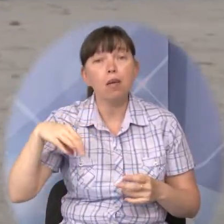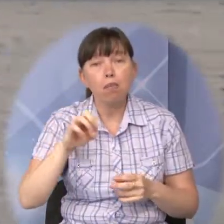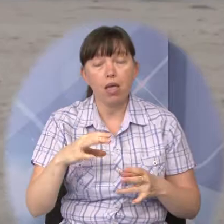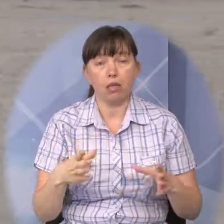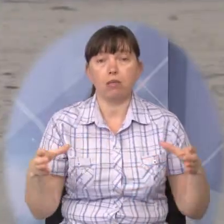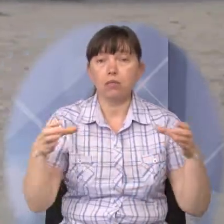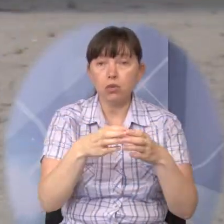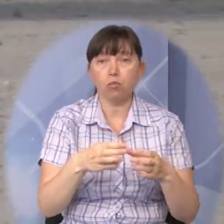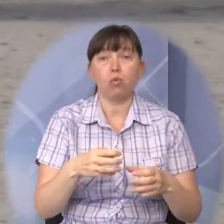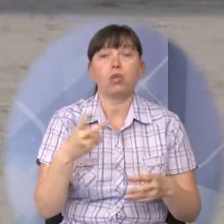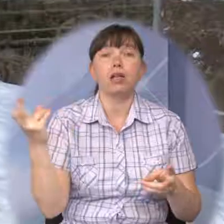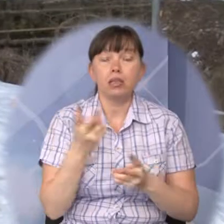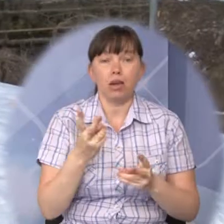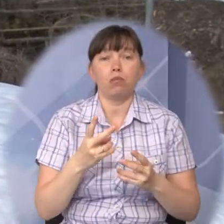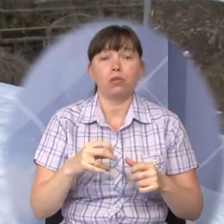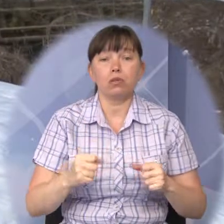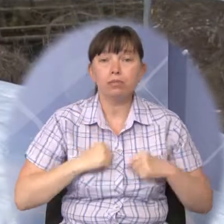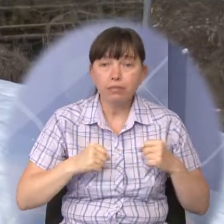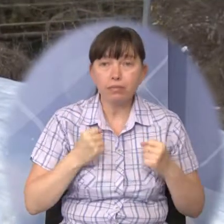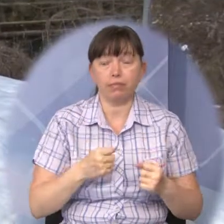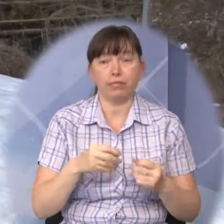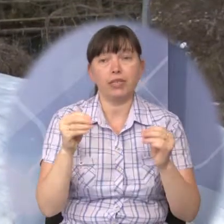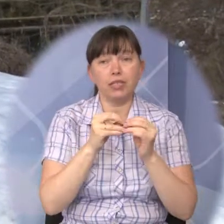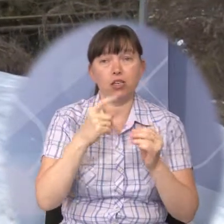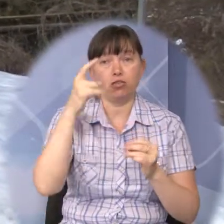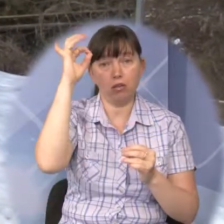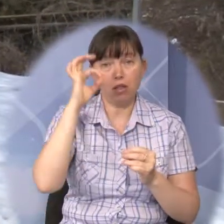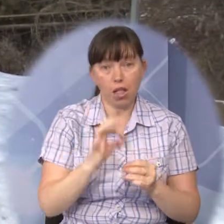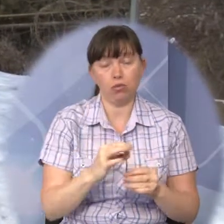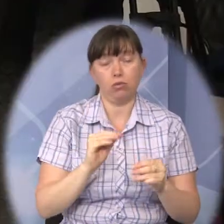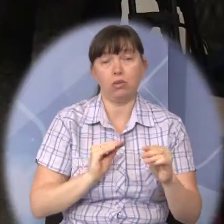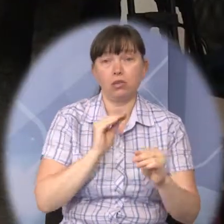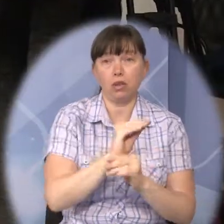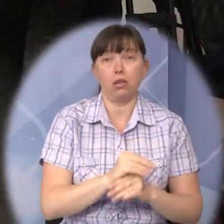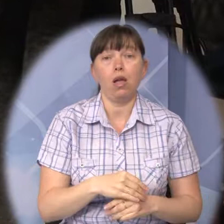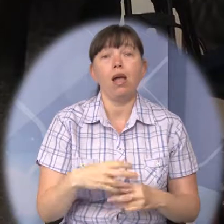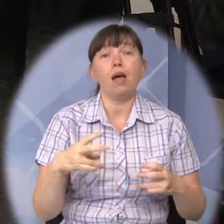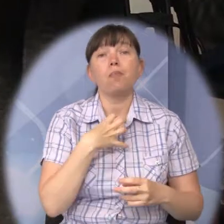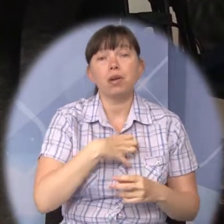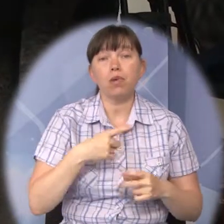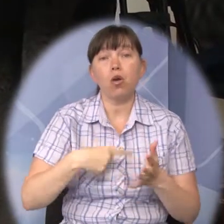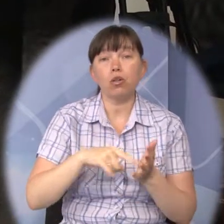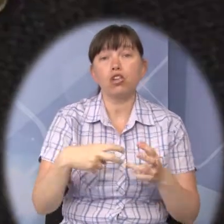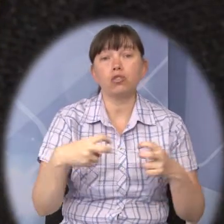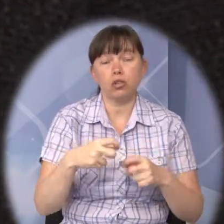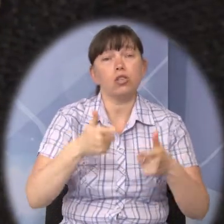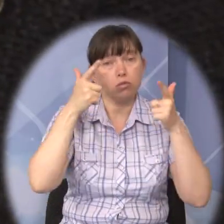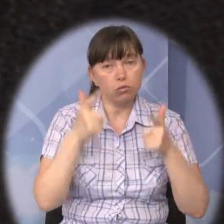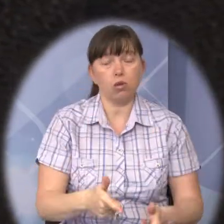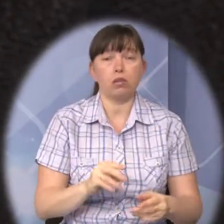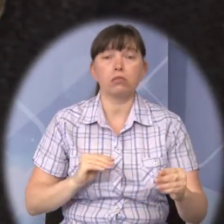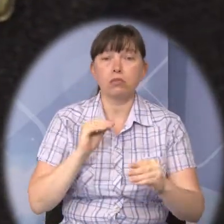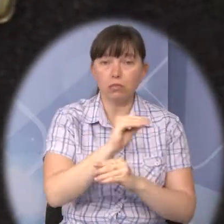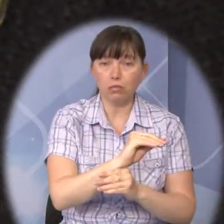Asociația Casmed, presupune și contribuția beneficiarilor cu circa 10%. Bună oară, primăria orașului Rezina este gata